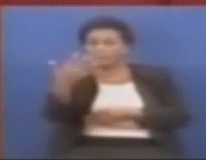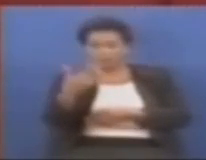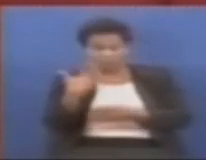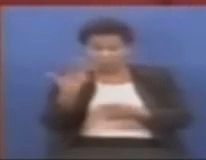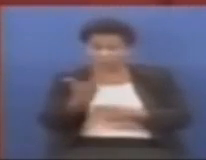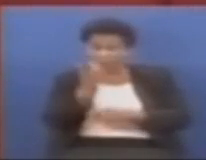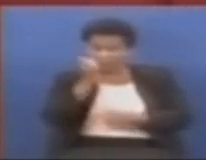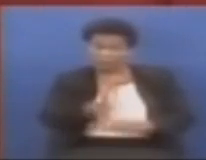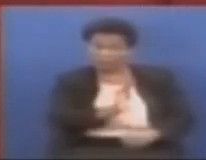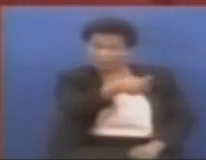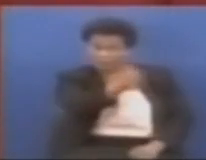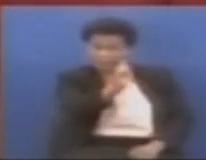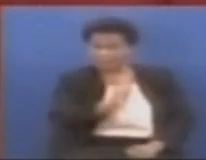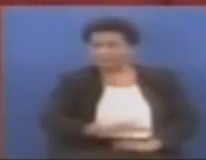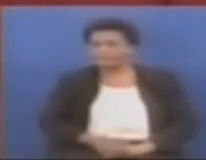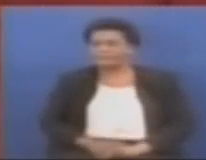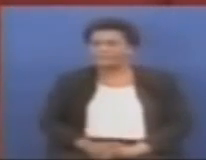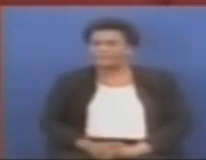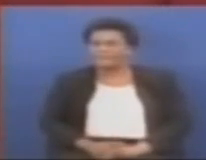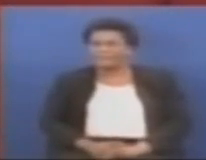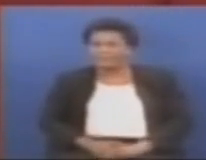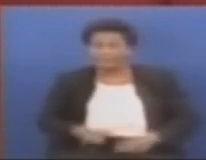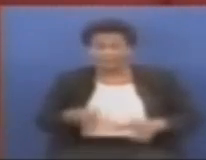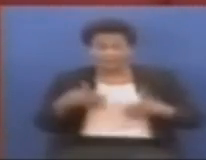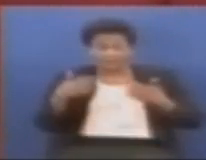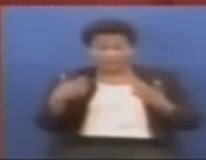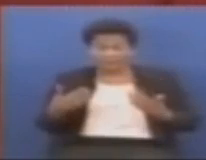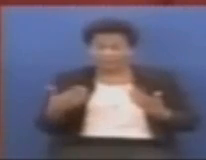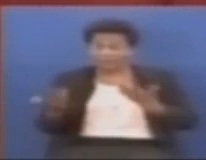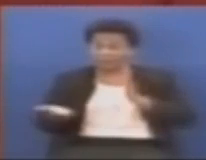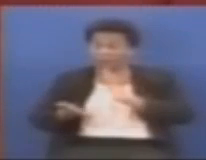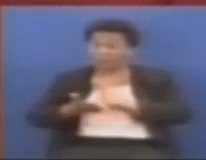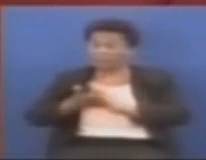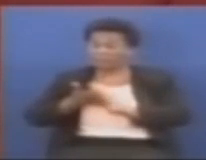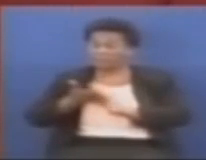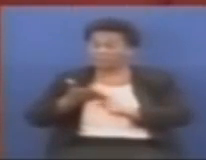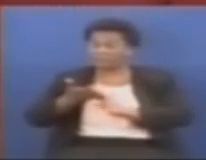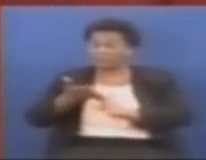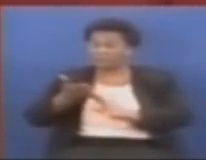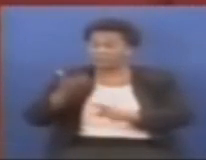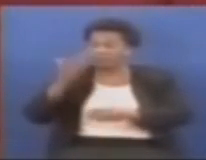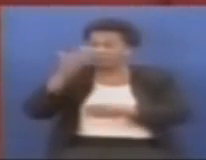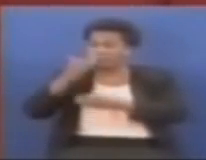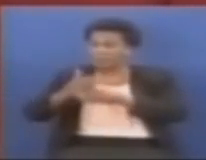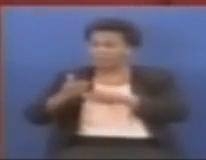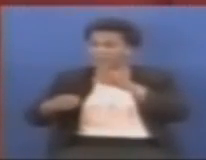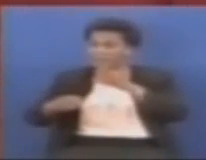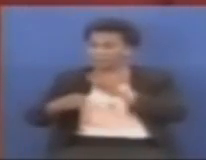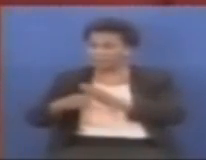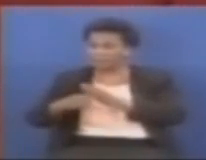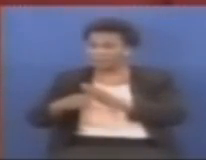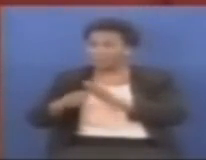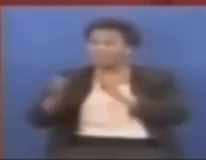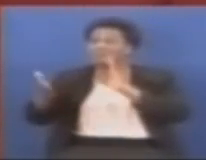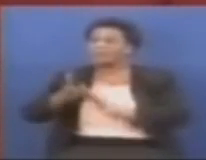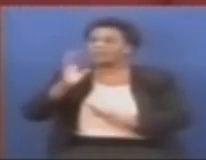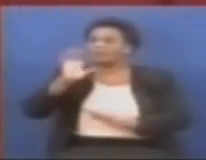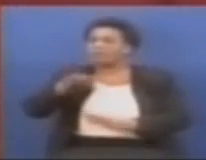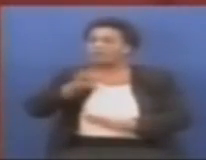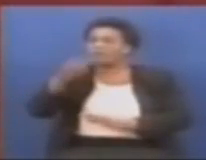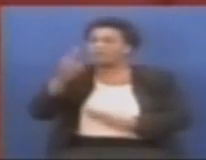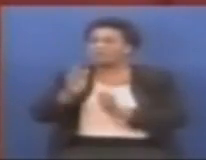ndani. Na toka ujenzi umeanza 2014 serikali imewahi kutoa milioni 450 tu katika